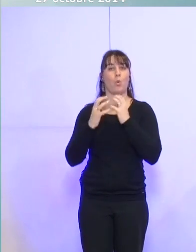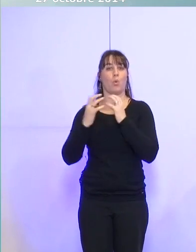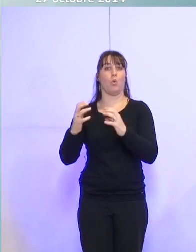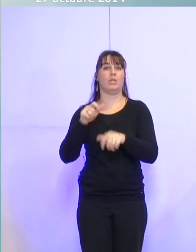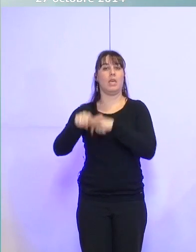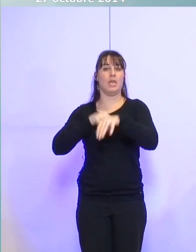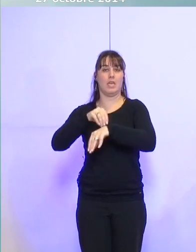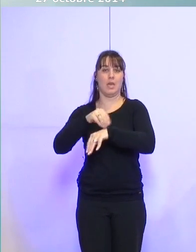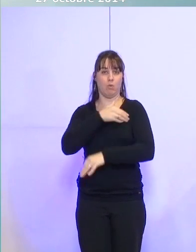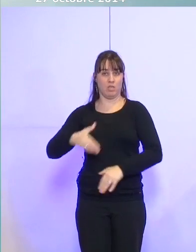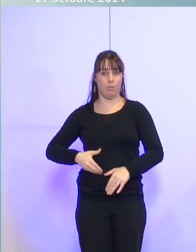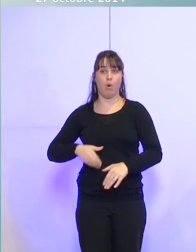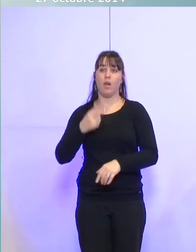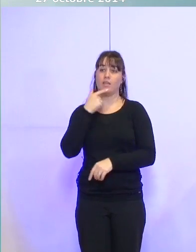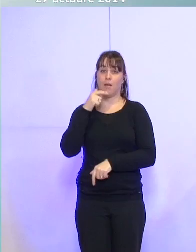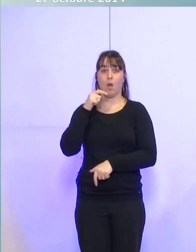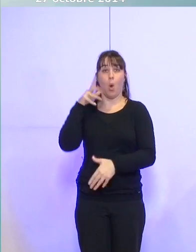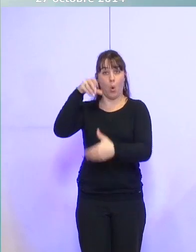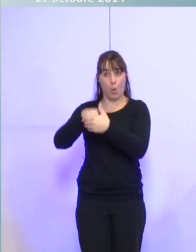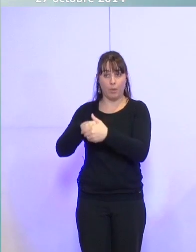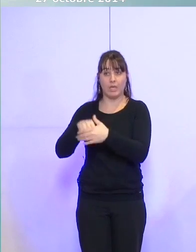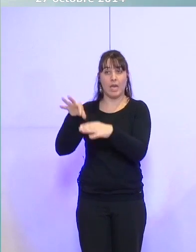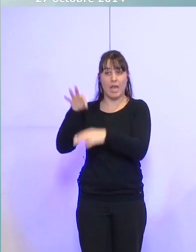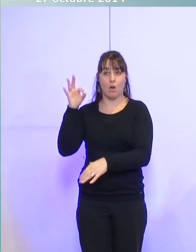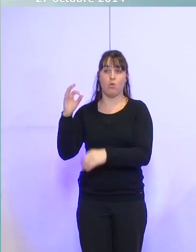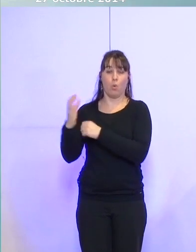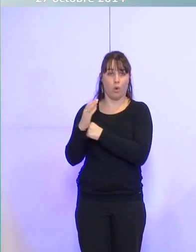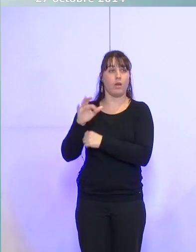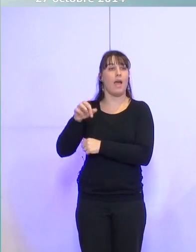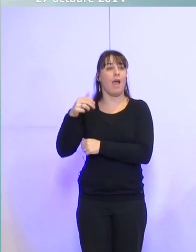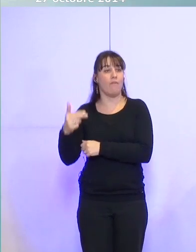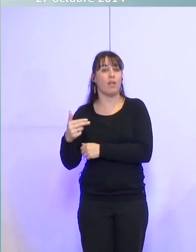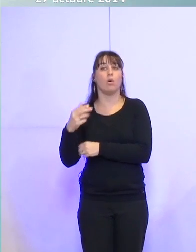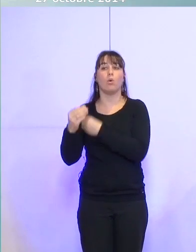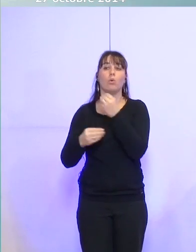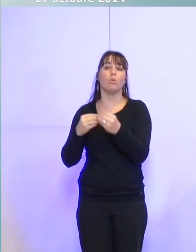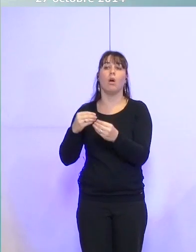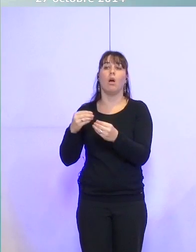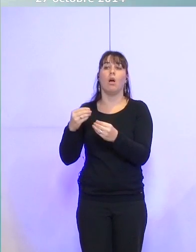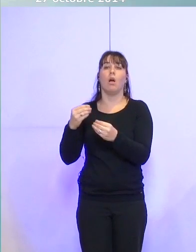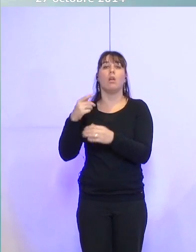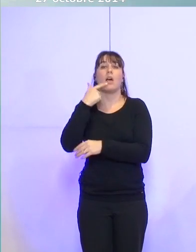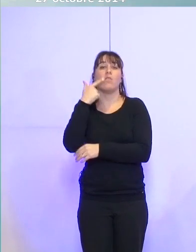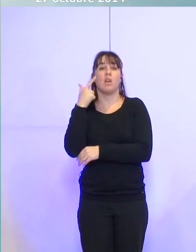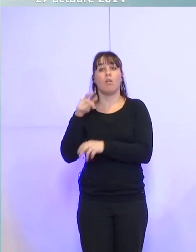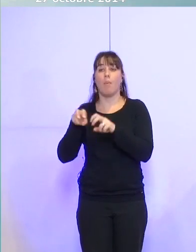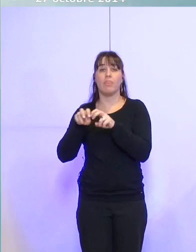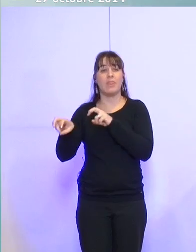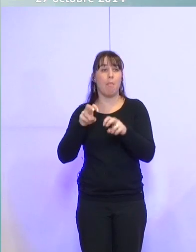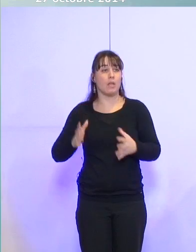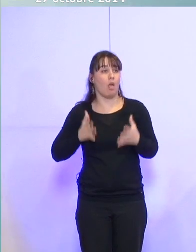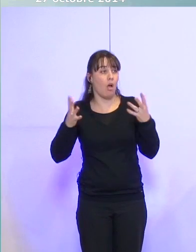dont les élus d'opposition, les élus socialistes et Front National, n'ayant pas cru nécessaire de se déplacer, et je le regrette pour ma